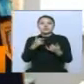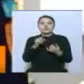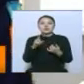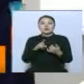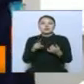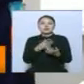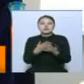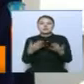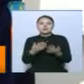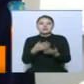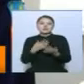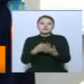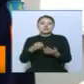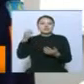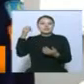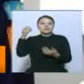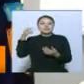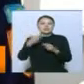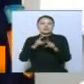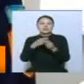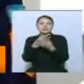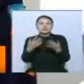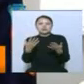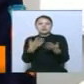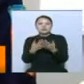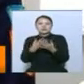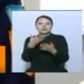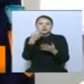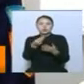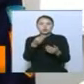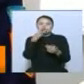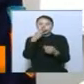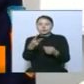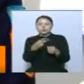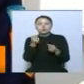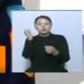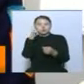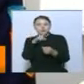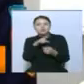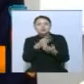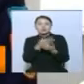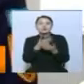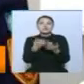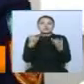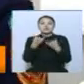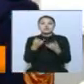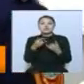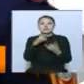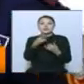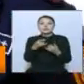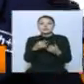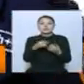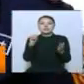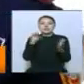дабыл қаққыш дейміз ғой, газ дабыл қаққышы жаңағыдай болады, газ дабыл қаққышы қазандығында, жылту қазан. Сол жаңағы